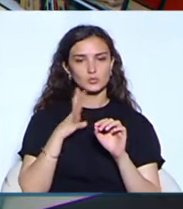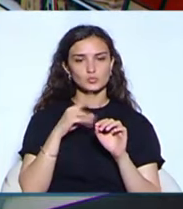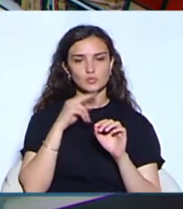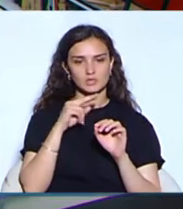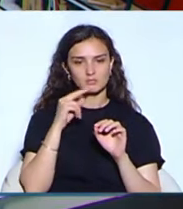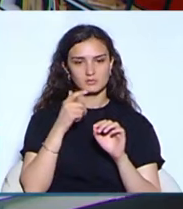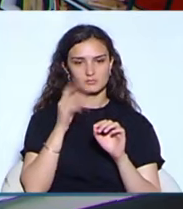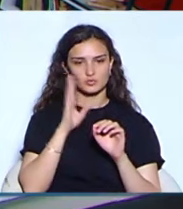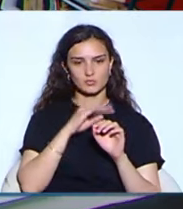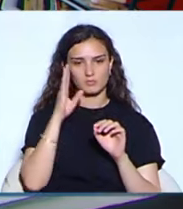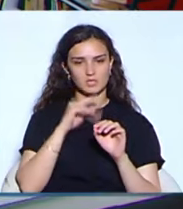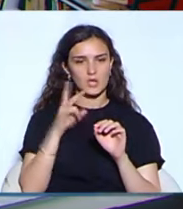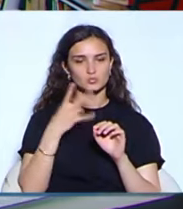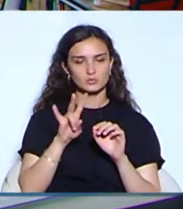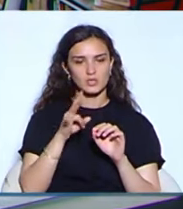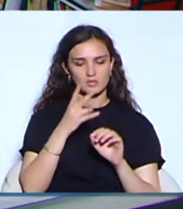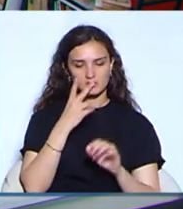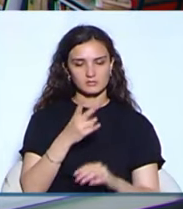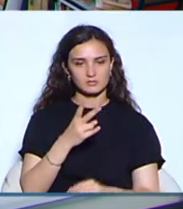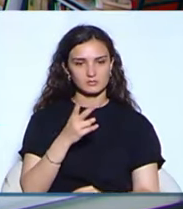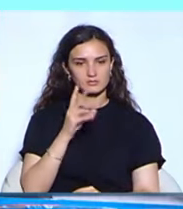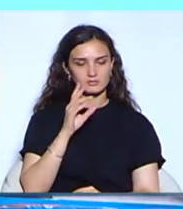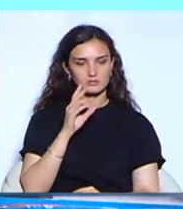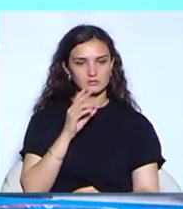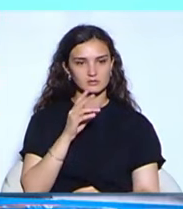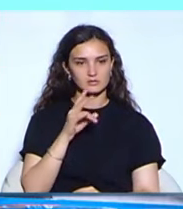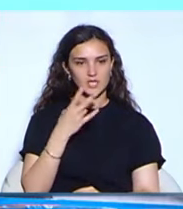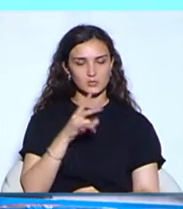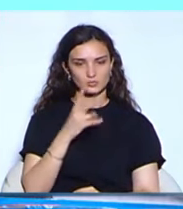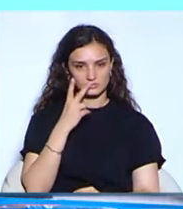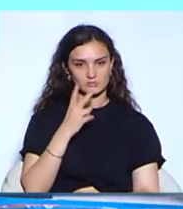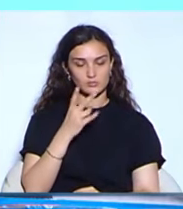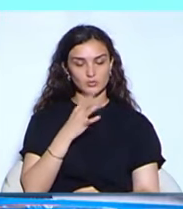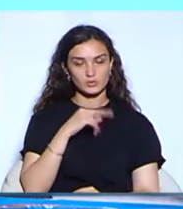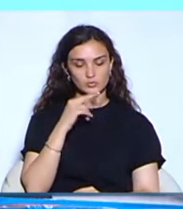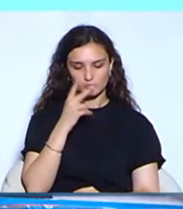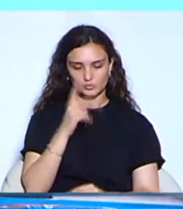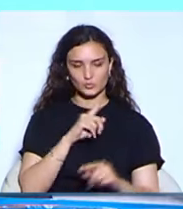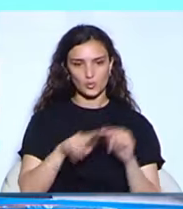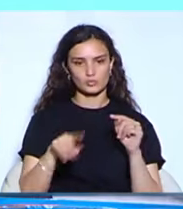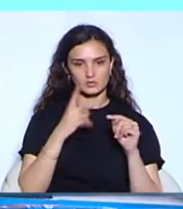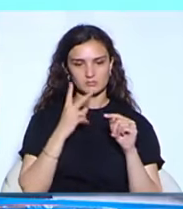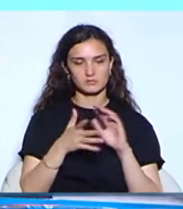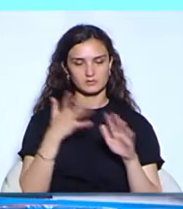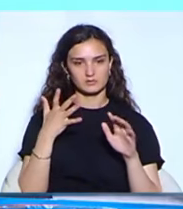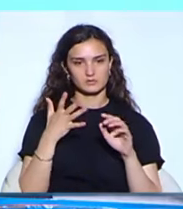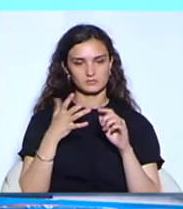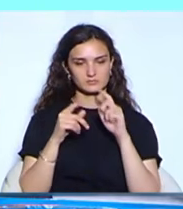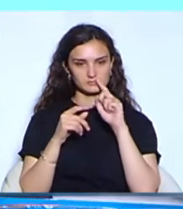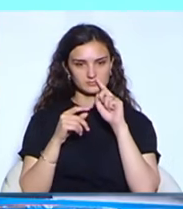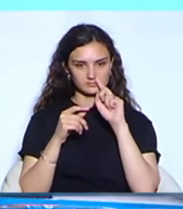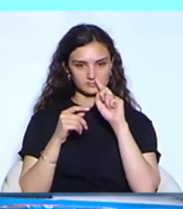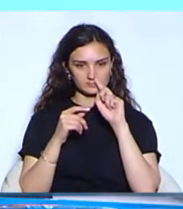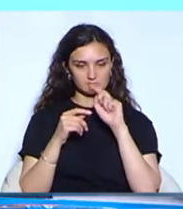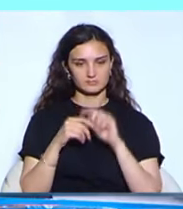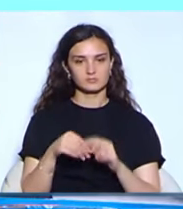და ყურადღებით, რა არ უნდა გამორჩეს მშობელს იმისათვის, რომ დროულად დაკვალიანდეს, დროულად ჩაერთო